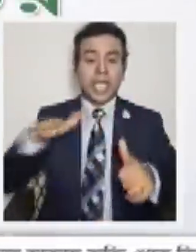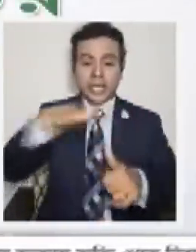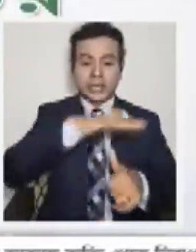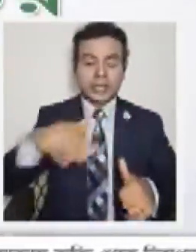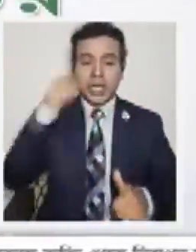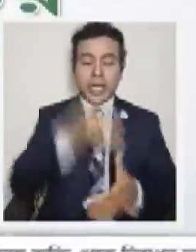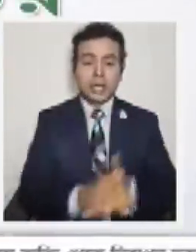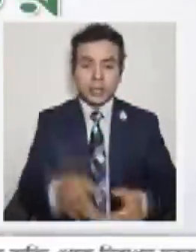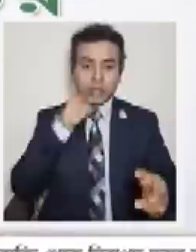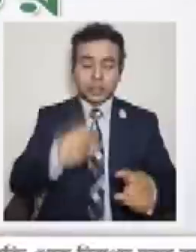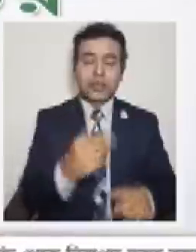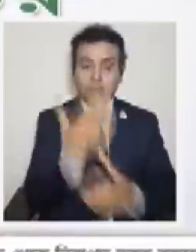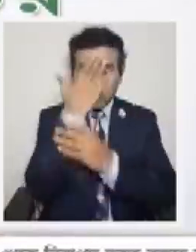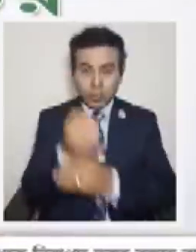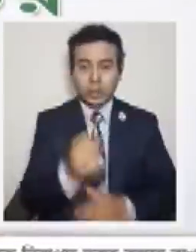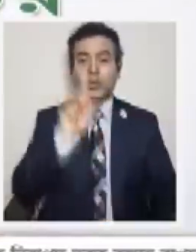7,26,475 জন।